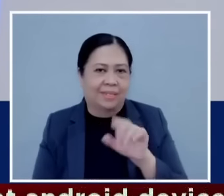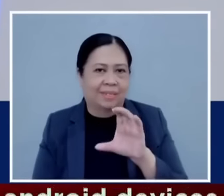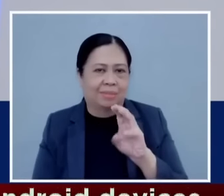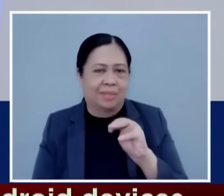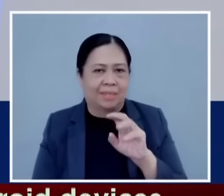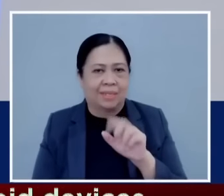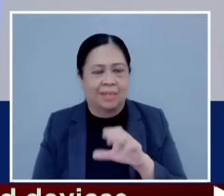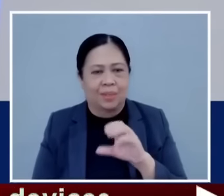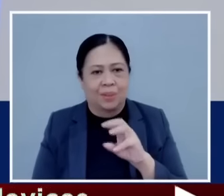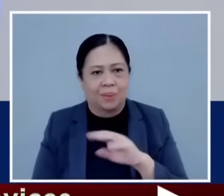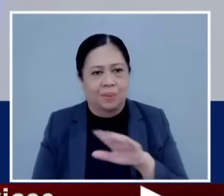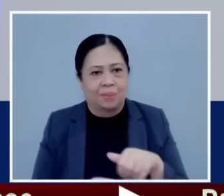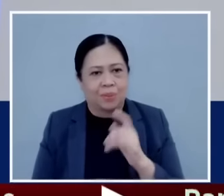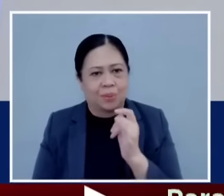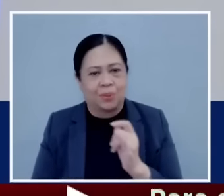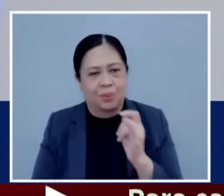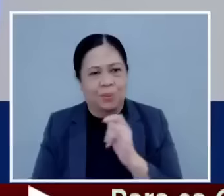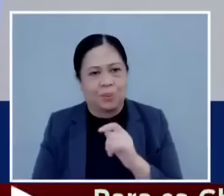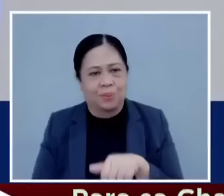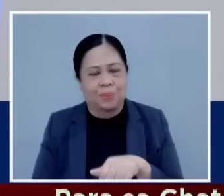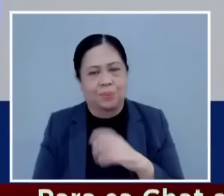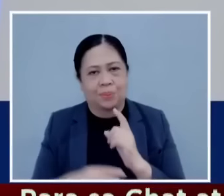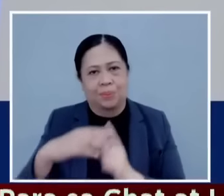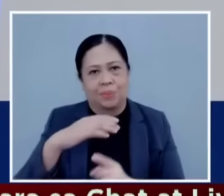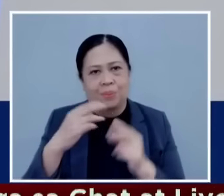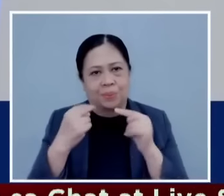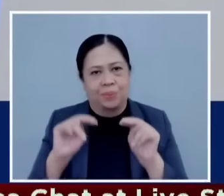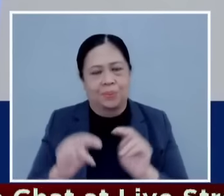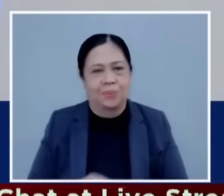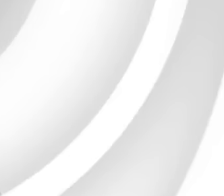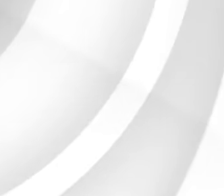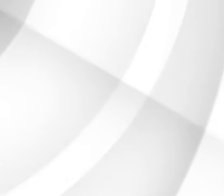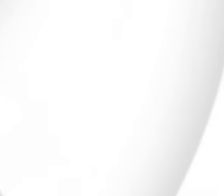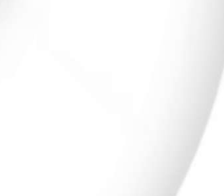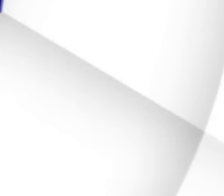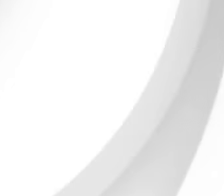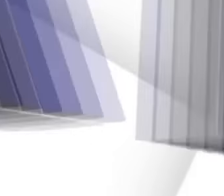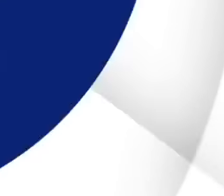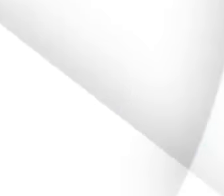news.abs-cbn.com at sa YouTube channel ng ABS-CBN News.